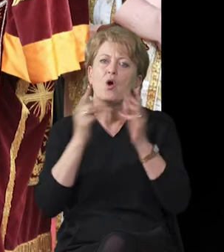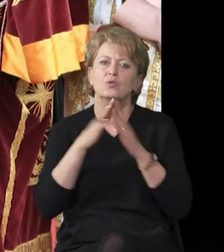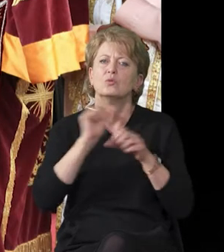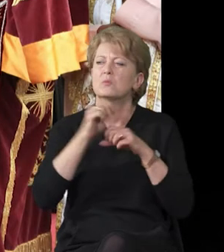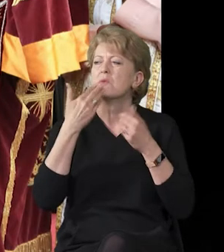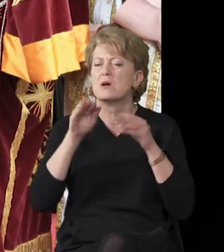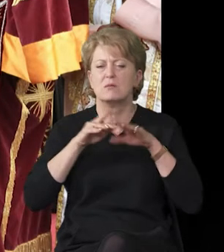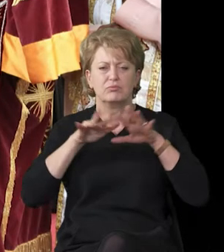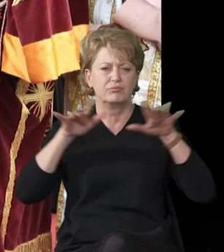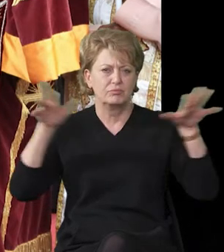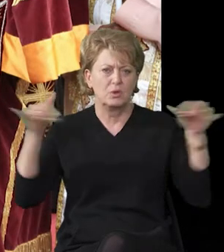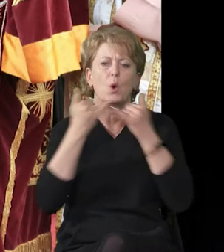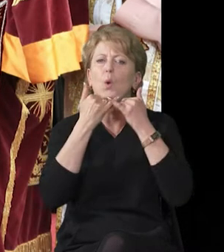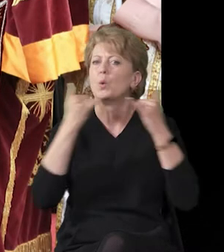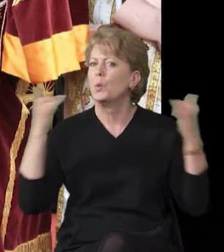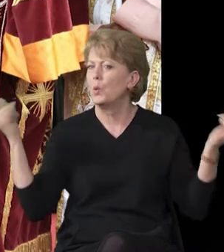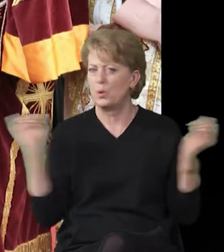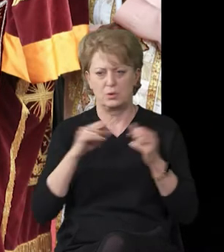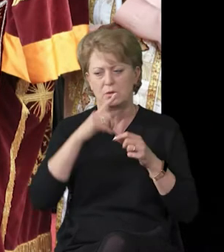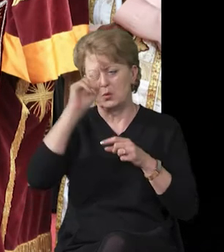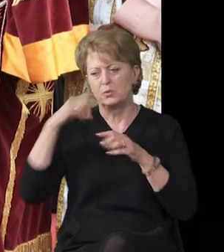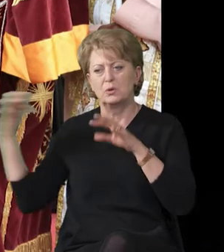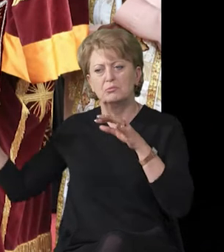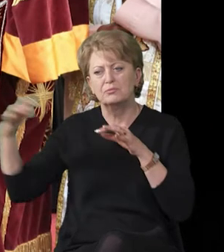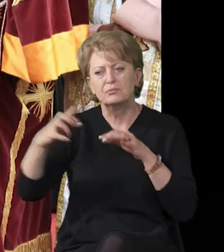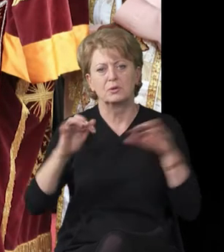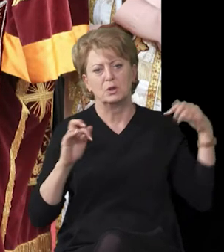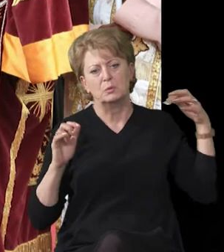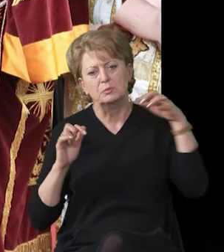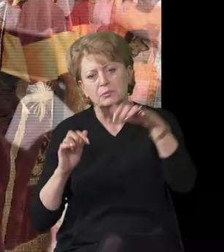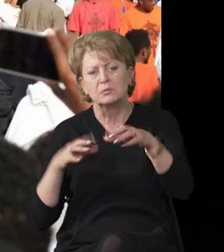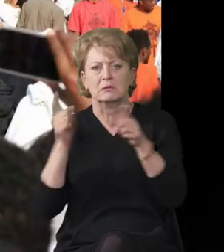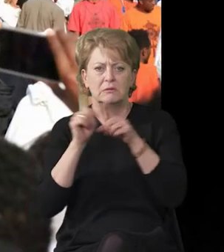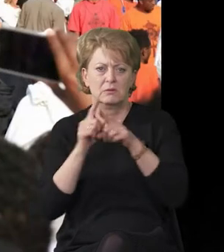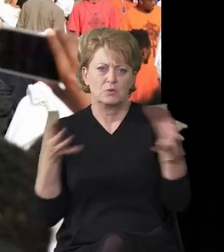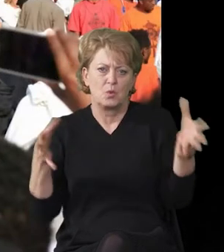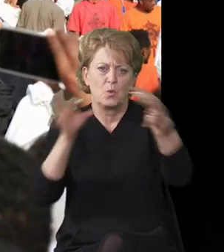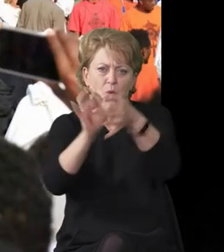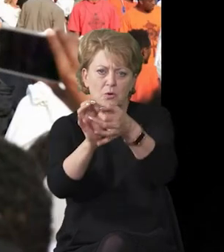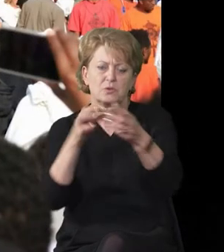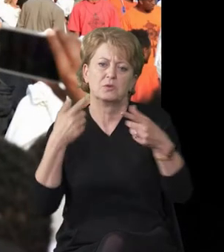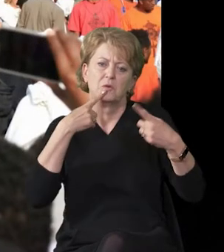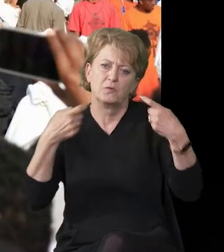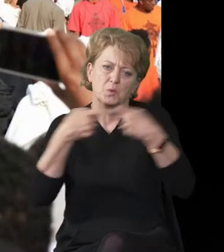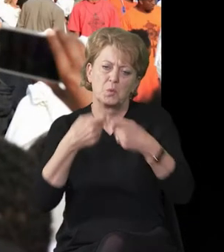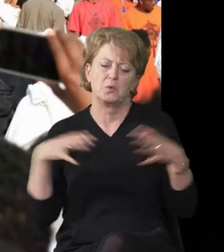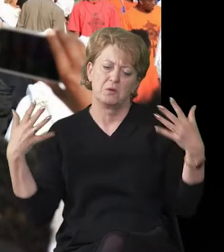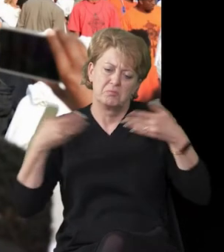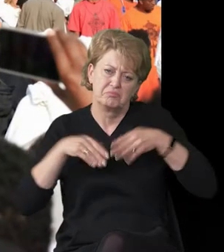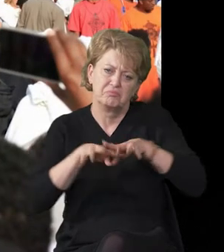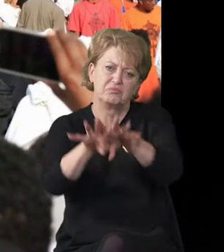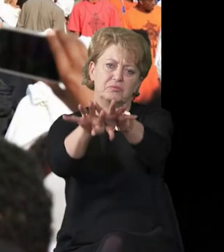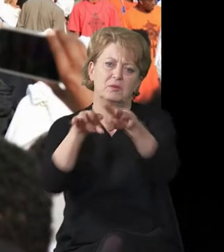zaczęły podążać tą samą drogą. Celebranci łączyli się i wspólnie podążali ulicami Addis